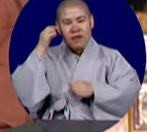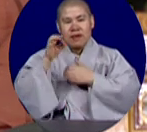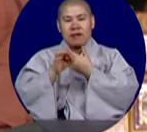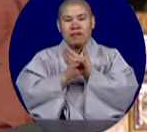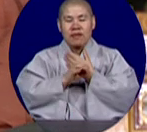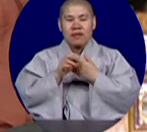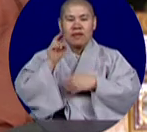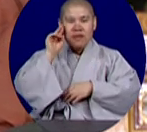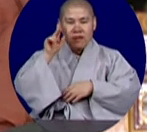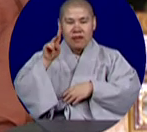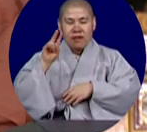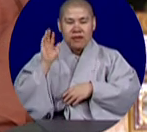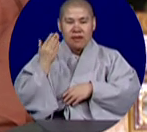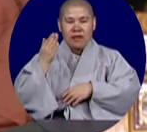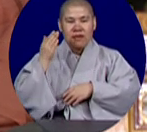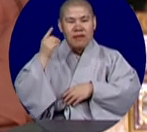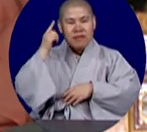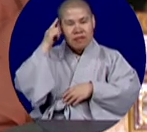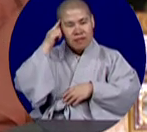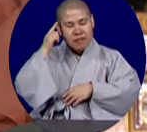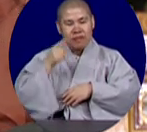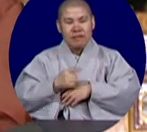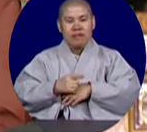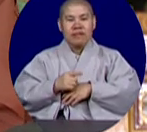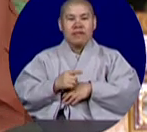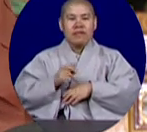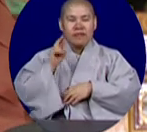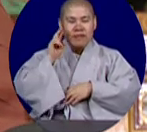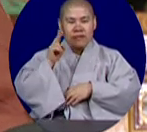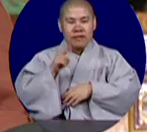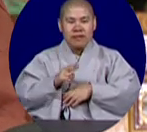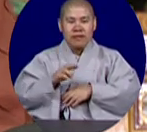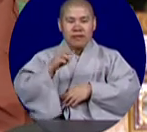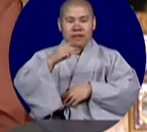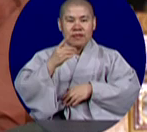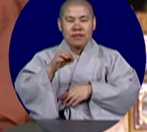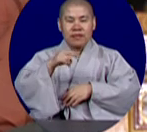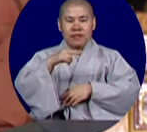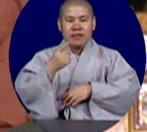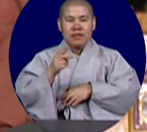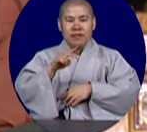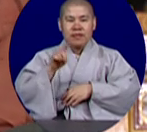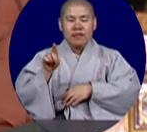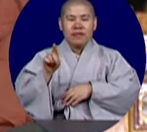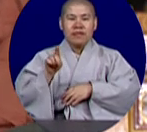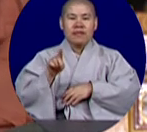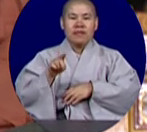틀려요. 생각하면. 그 통도사 극락암에